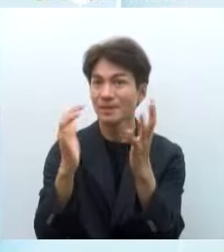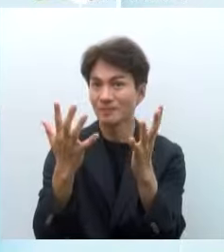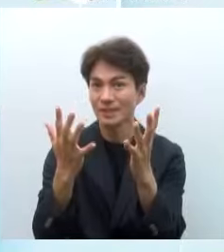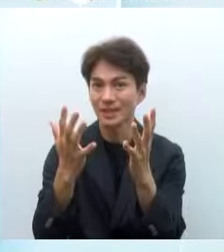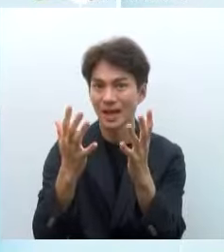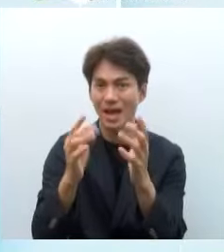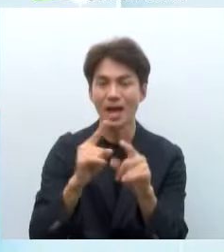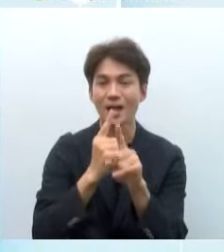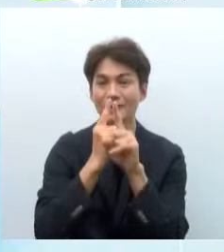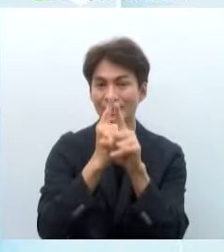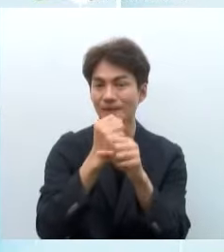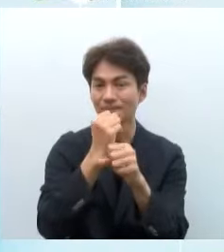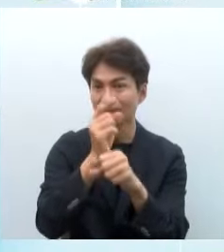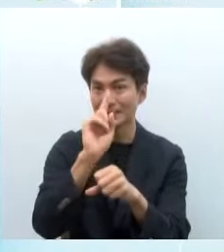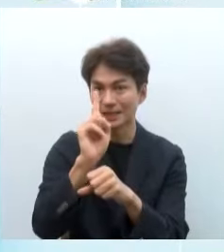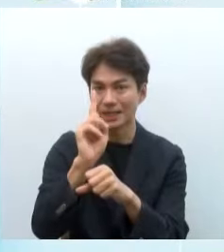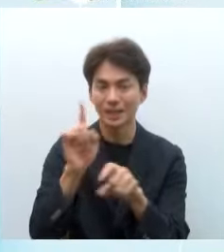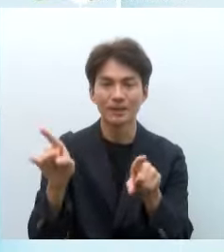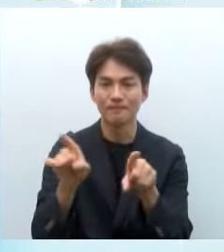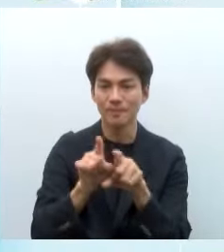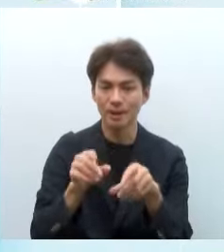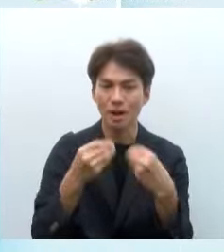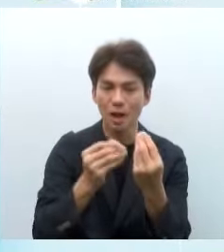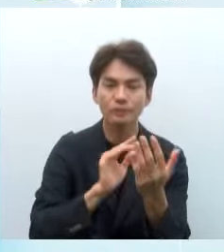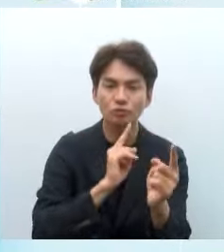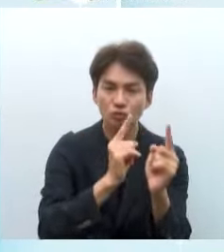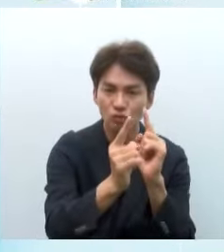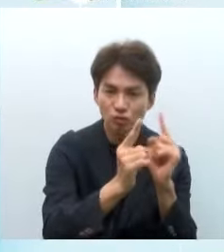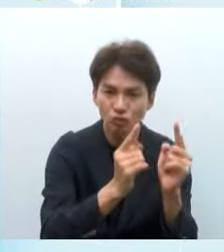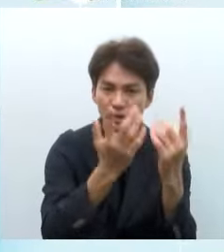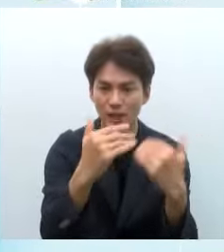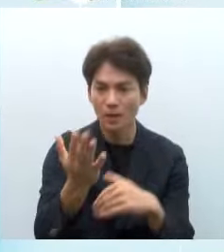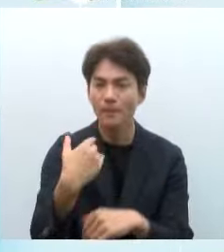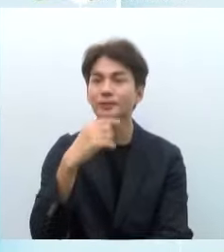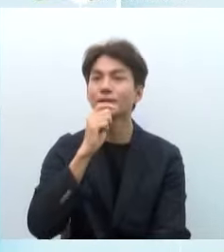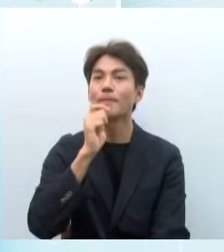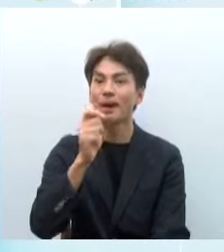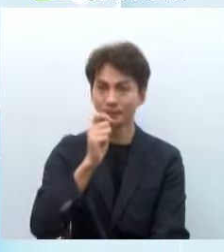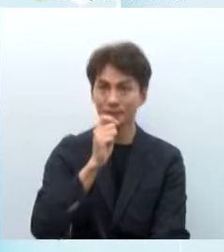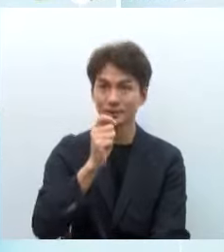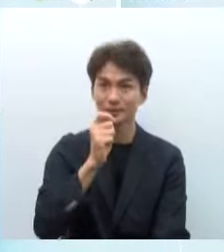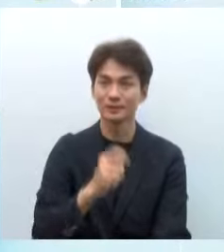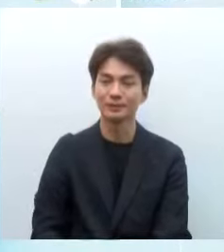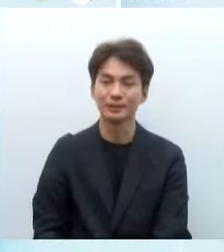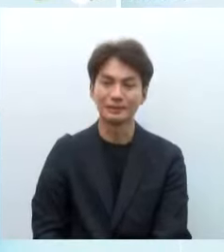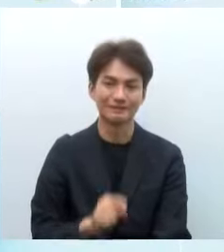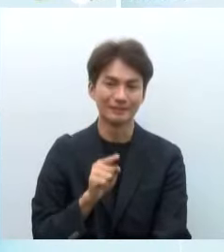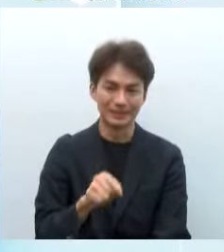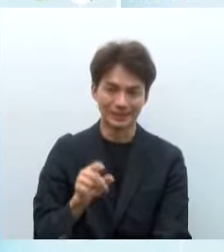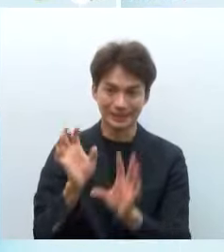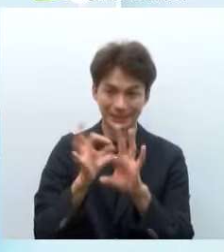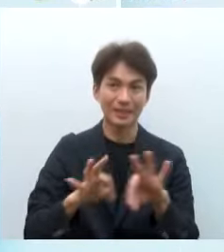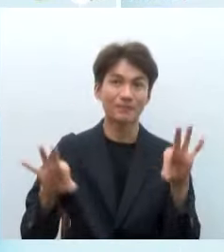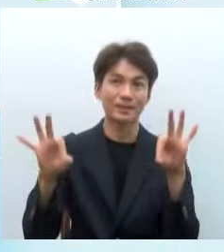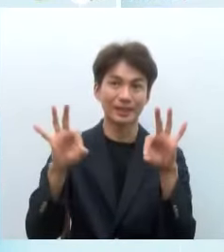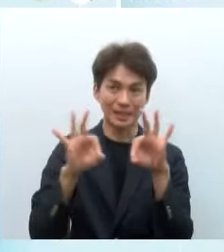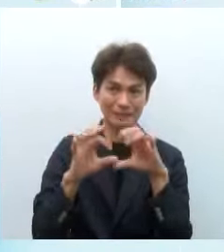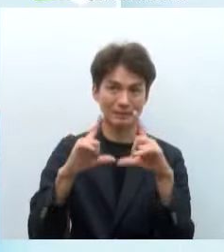นี่ยให้ทาบทามแล้วมาสัมภาษณ์เลยนะครับต่อไปนะครับเรื่องนี้สำคัญคือว่า